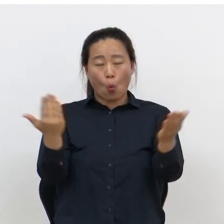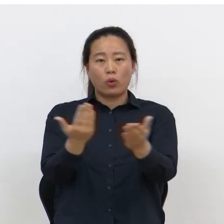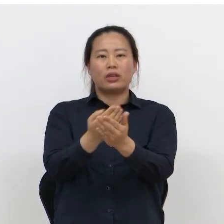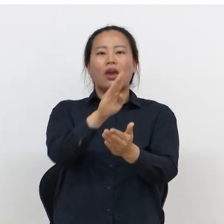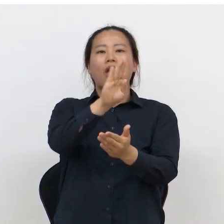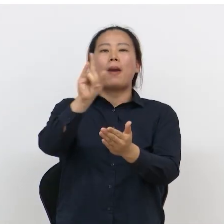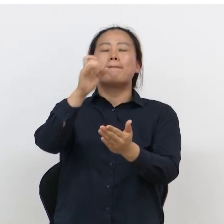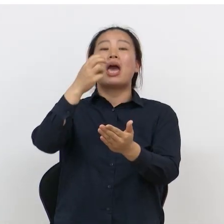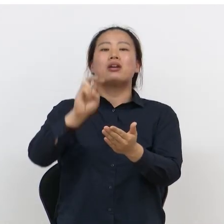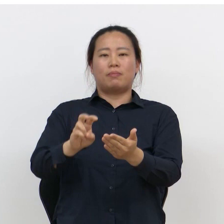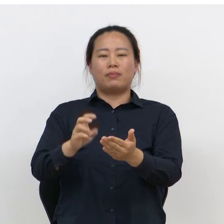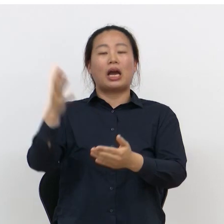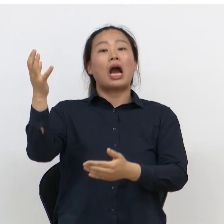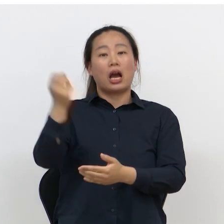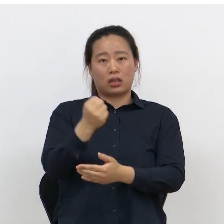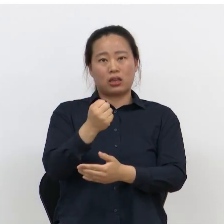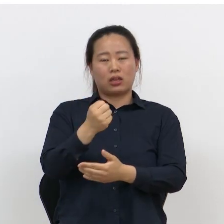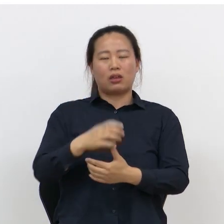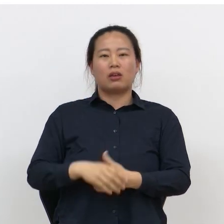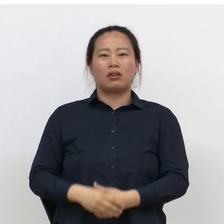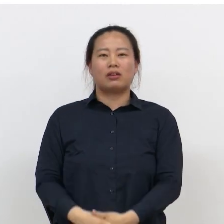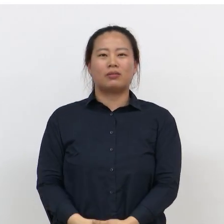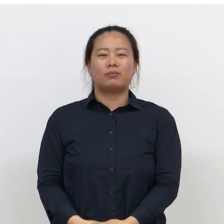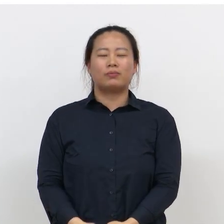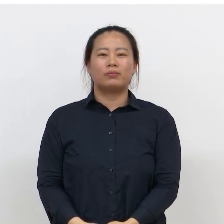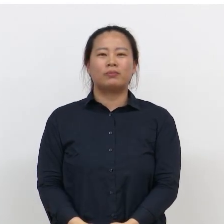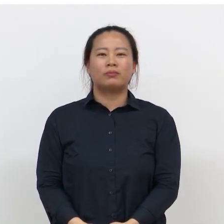배음을 일으키는 진동계에 해당을 합니다.